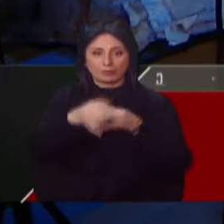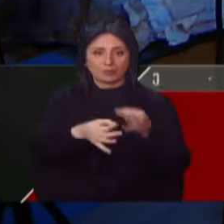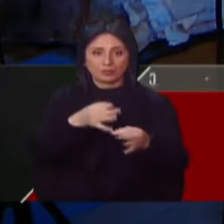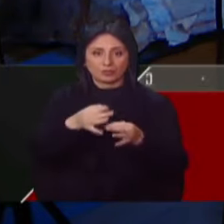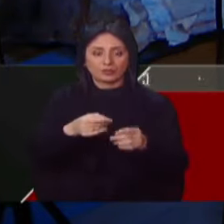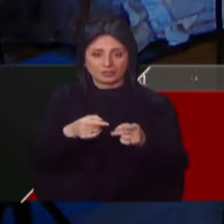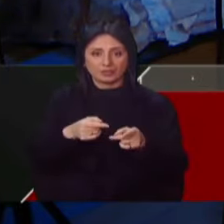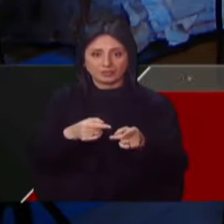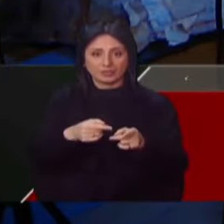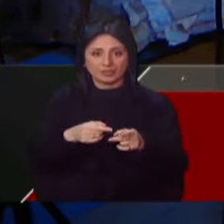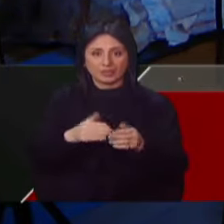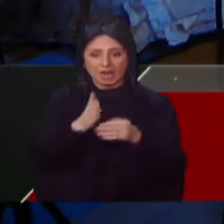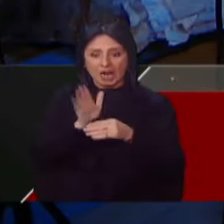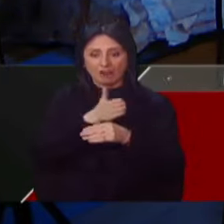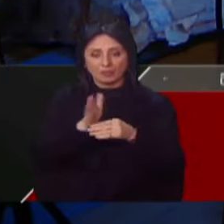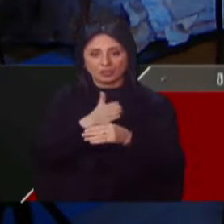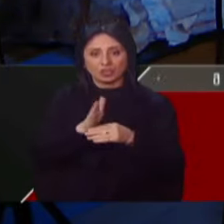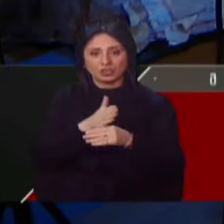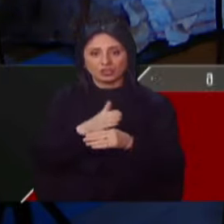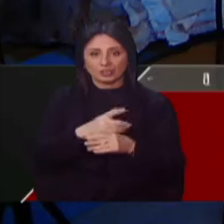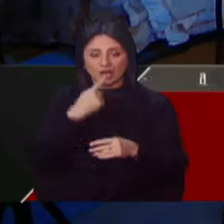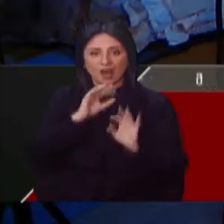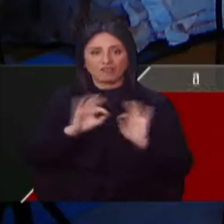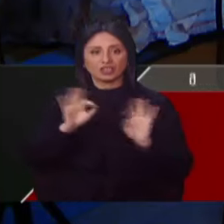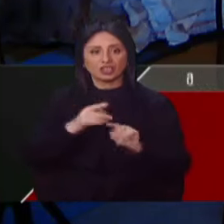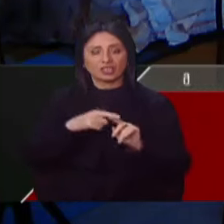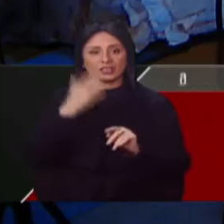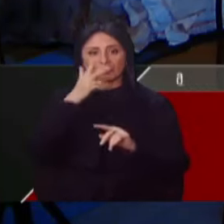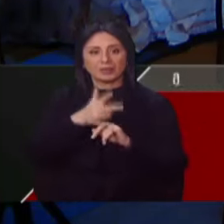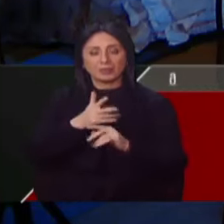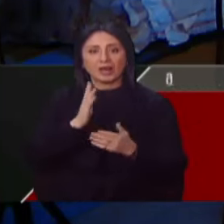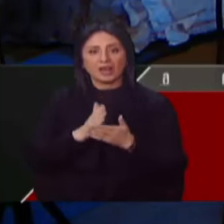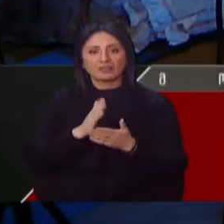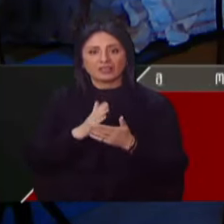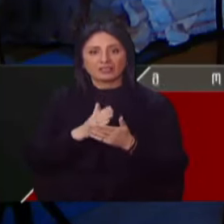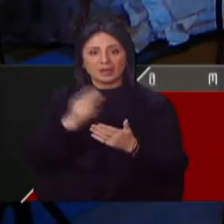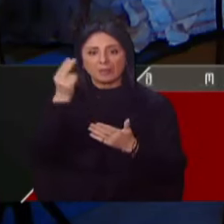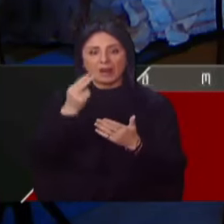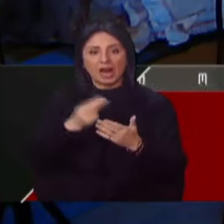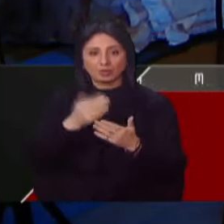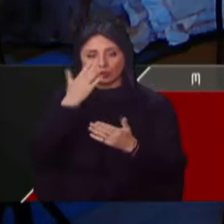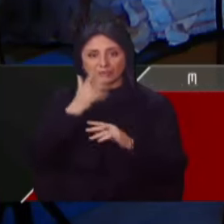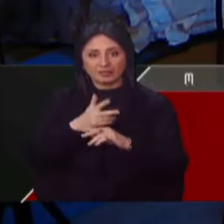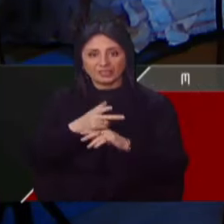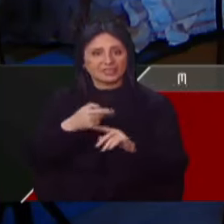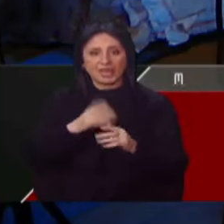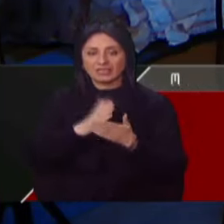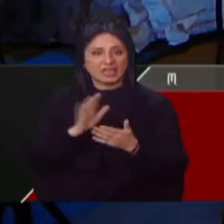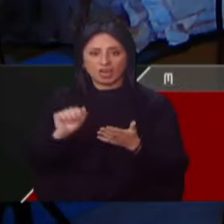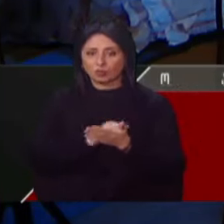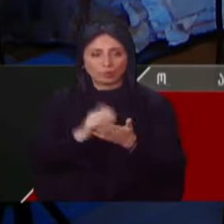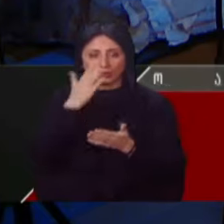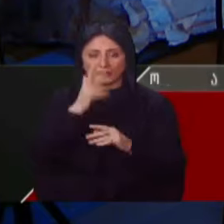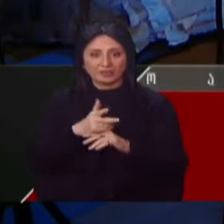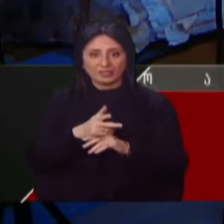mida gav mijinoda. Aghvnishnoro, es filmi aris mkhatruli filmi, es aris